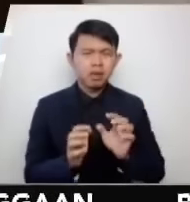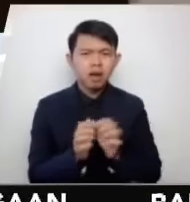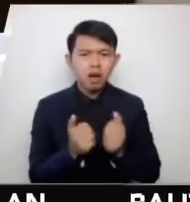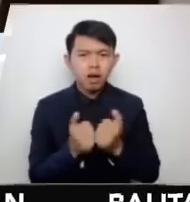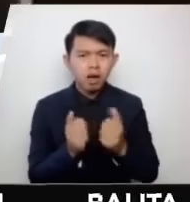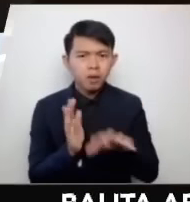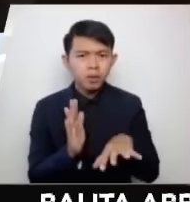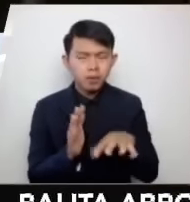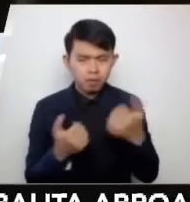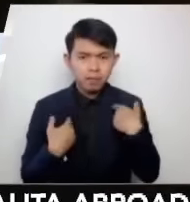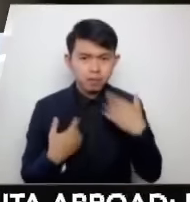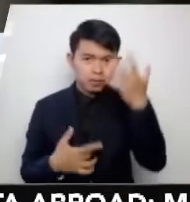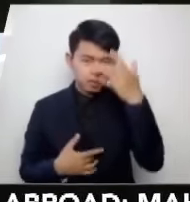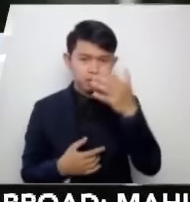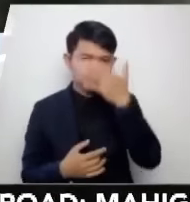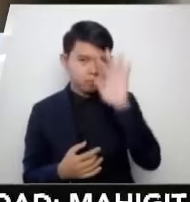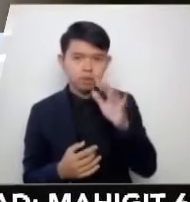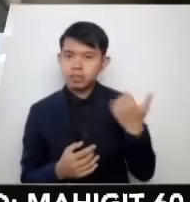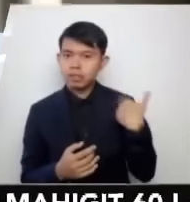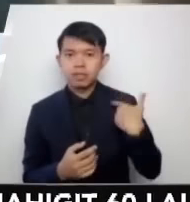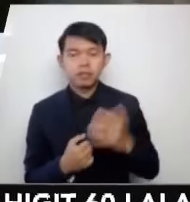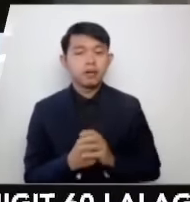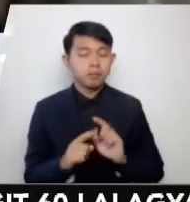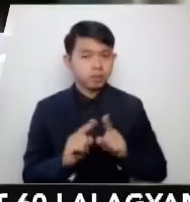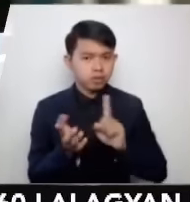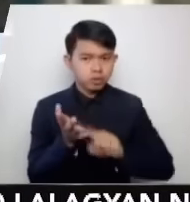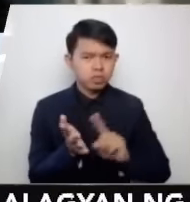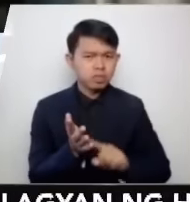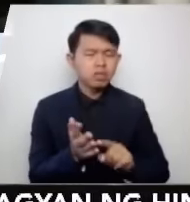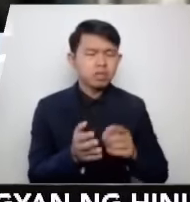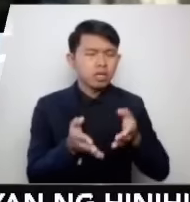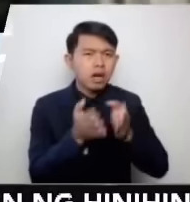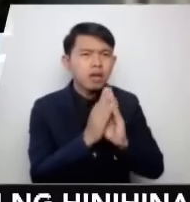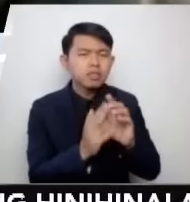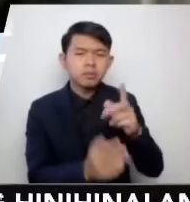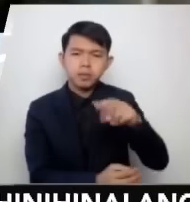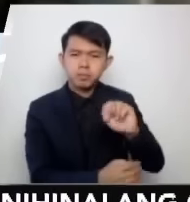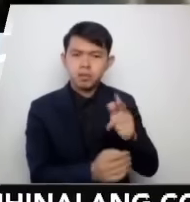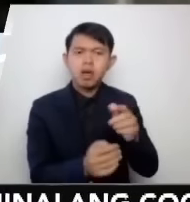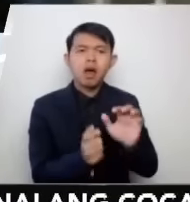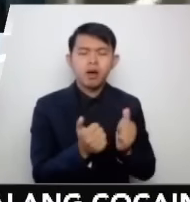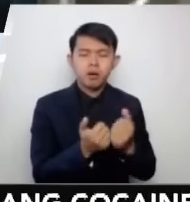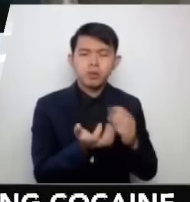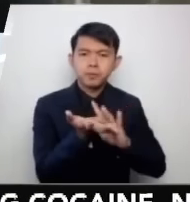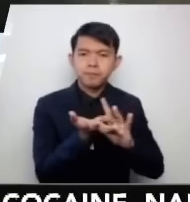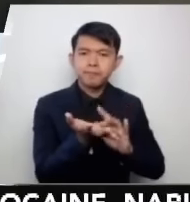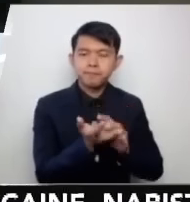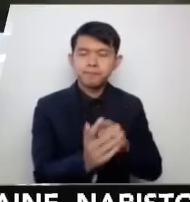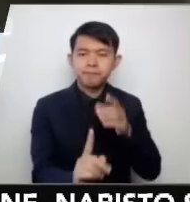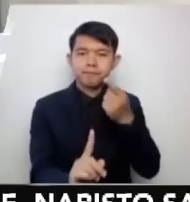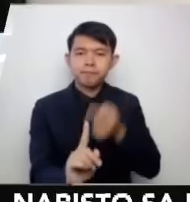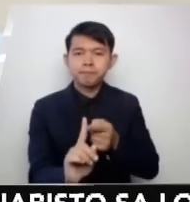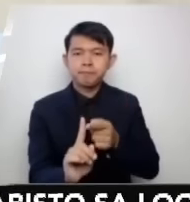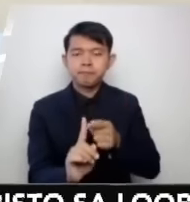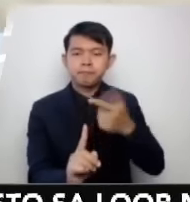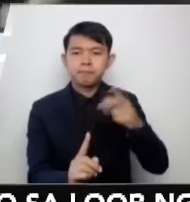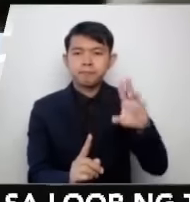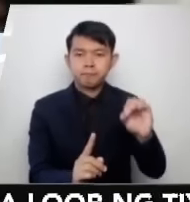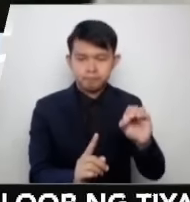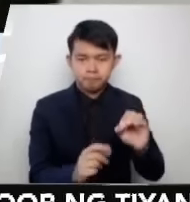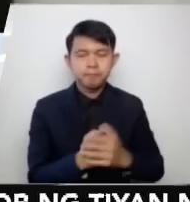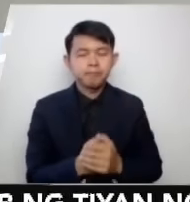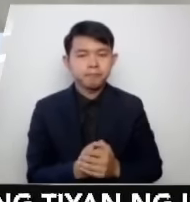sa BJMP kung paano ang magiging gamutan para kay Go. Malalang sumalang sa medical exam si Go ng Biyernes pero naantala ang